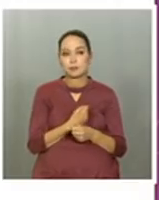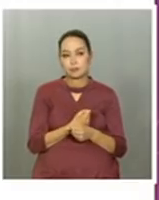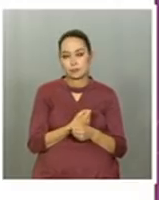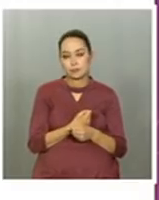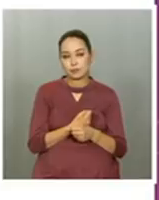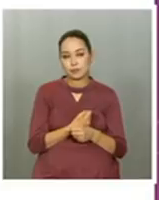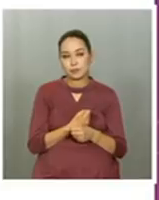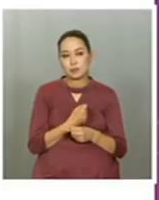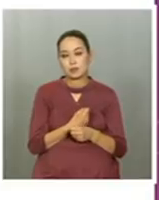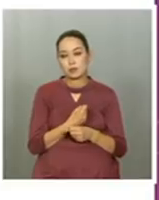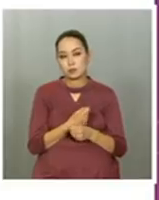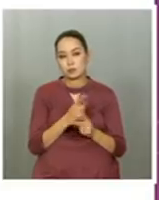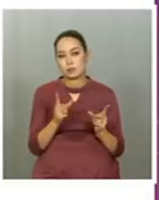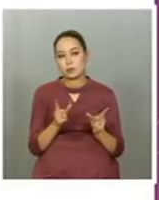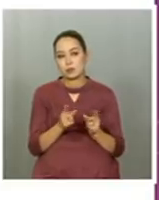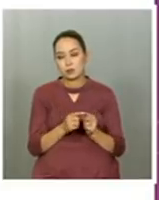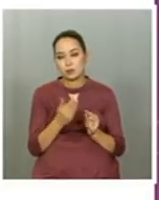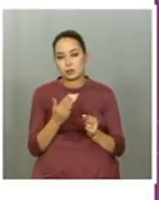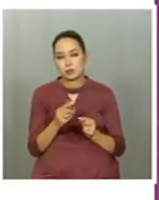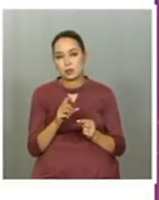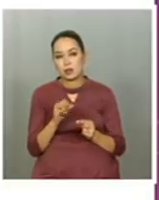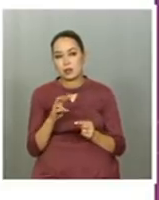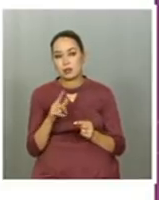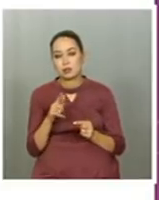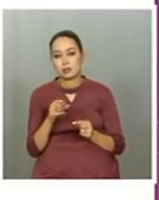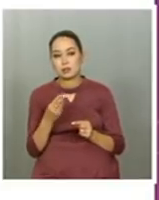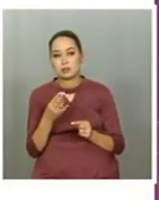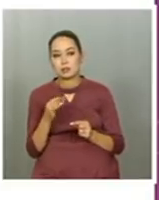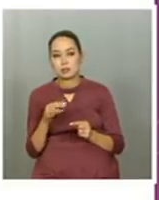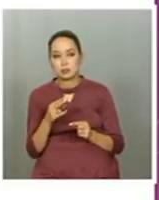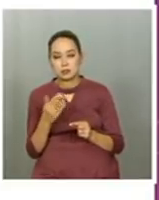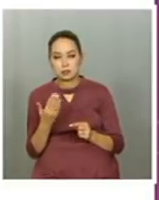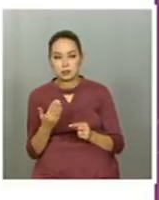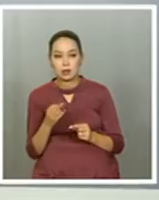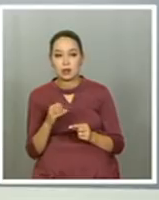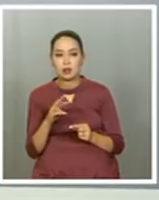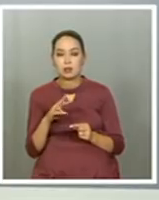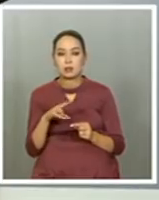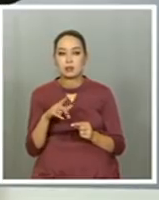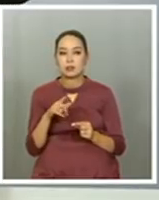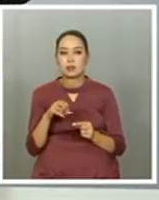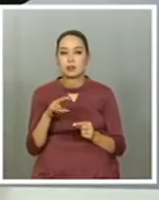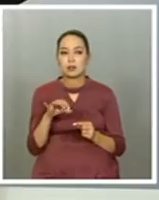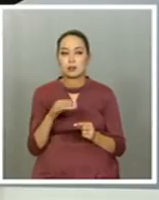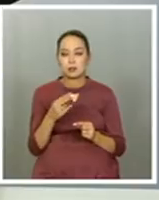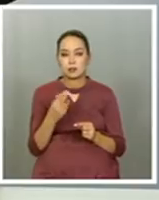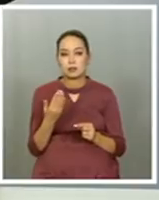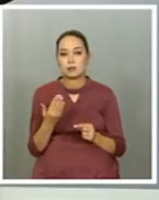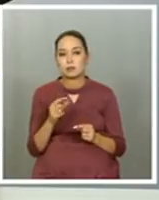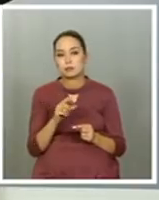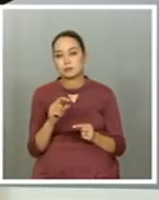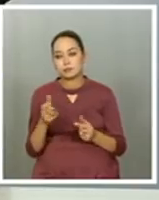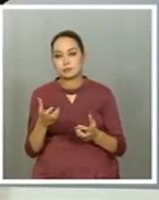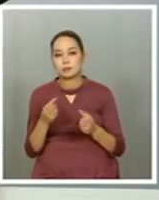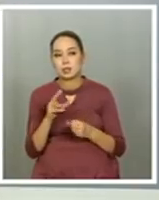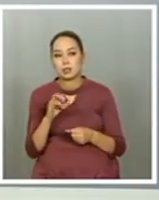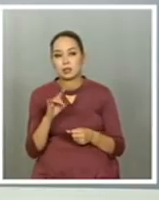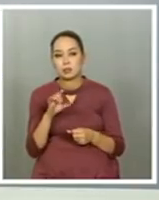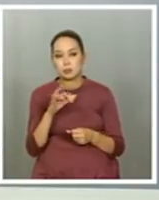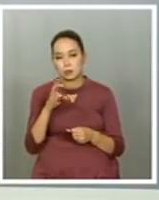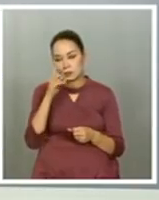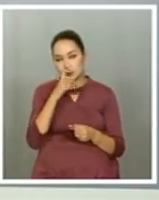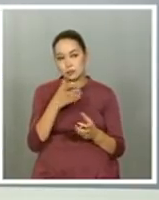спирттерді тотықтырып альдегидтер алуға болады, альдегидтерді тотықтырып карбон қышқылдарын алуға болады.